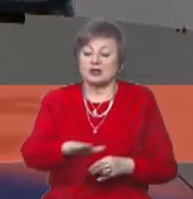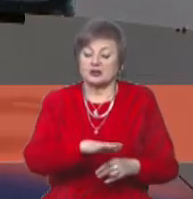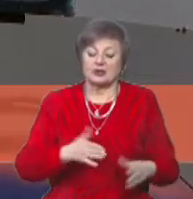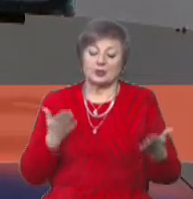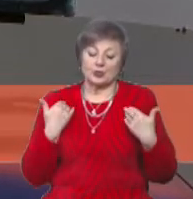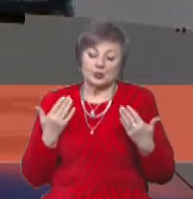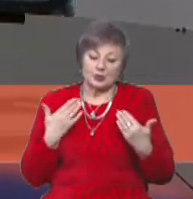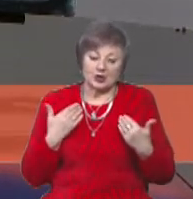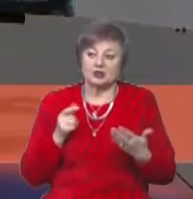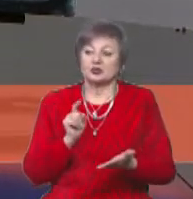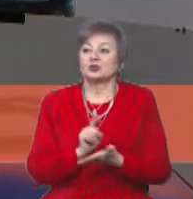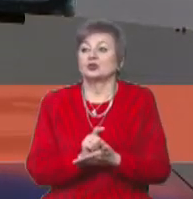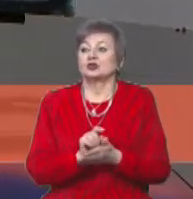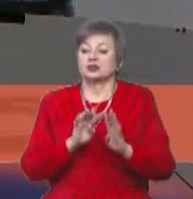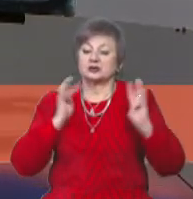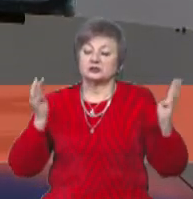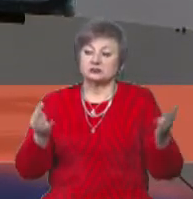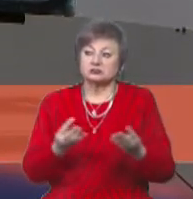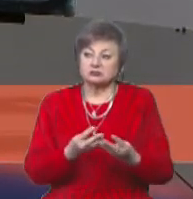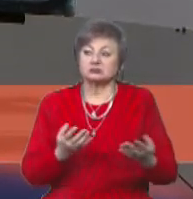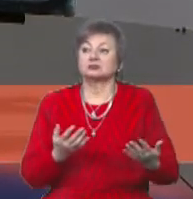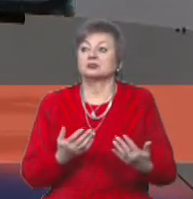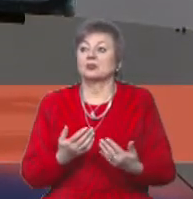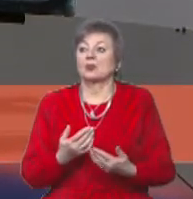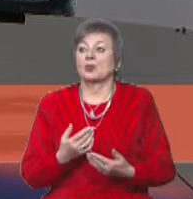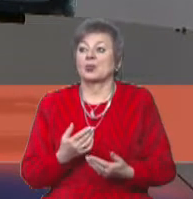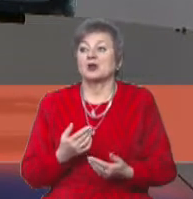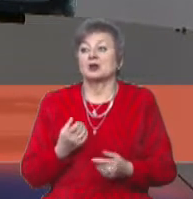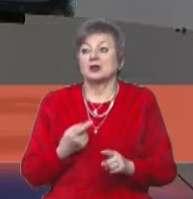могли гулять, пастись, да, и вообще, в общем-то, содержаться.